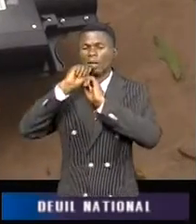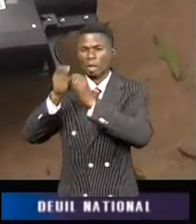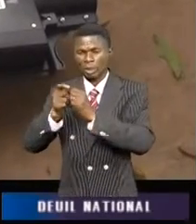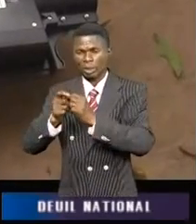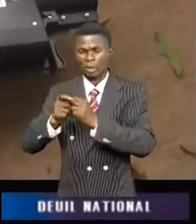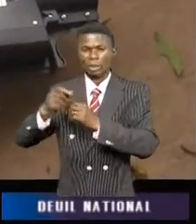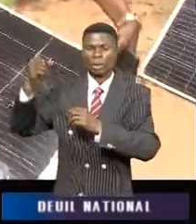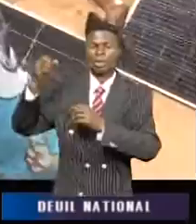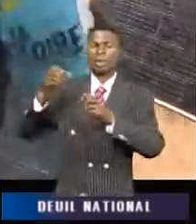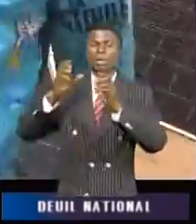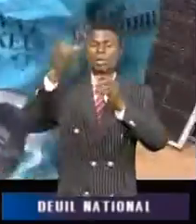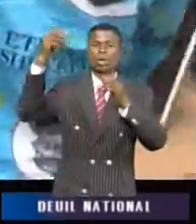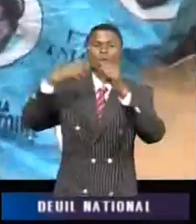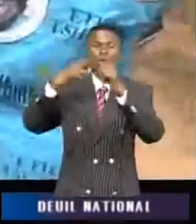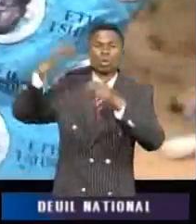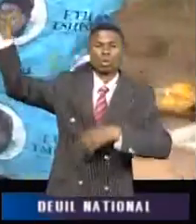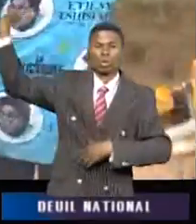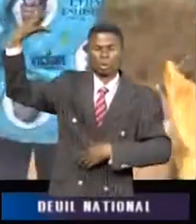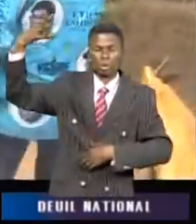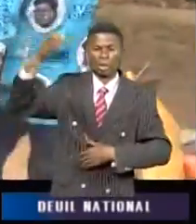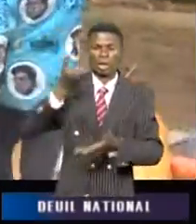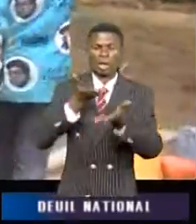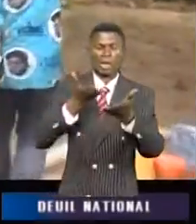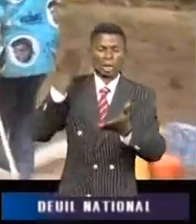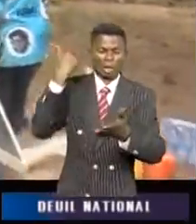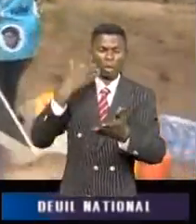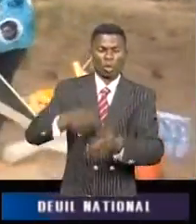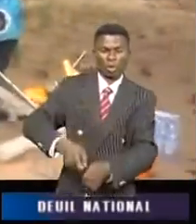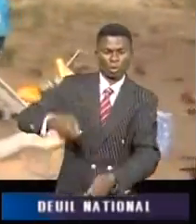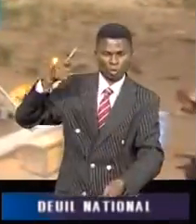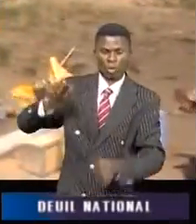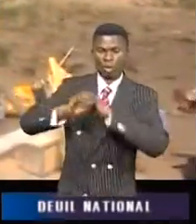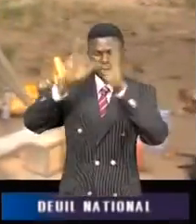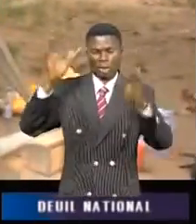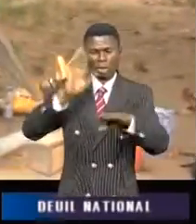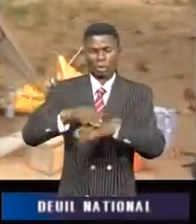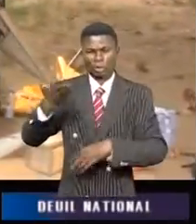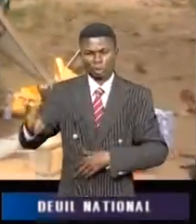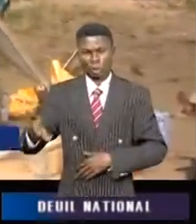solaires, des panneaux solaires pour alimenter de l'eau de forage et la lumière.